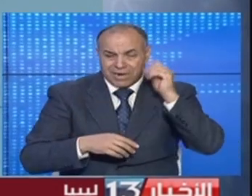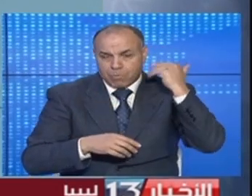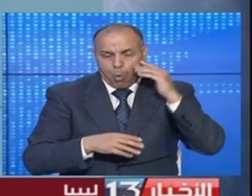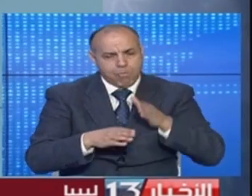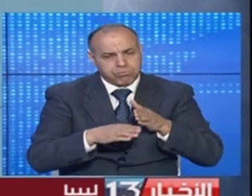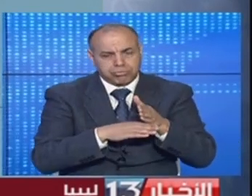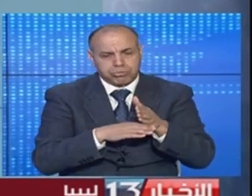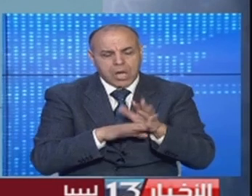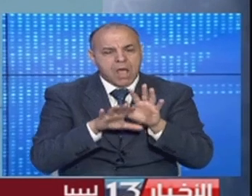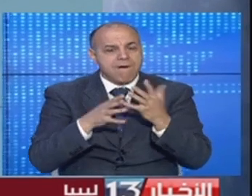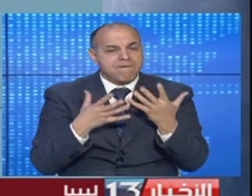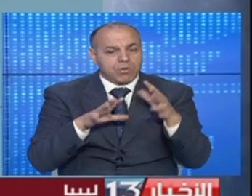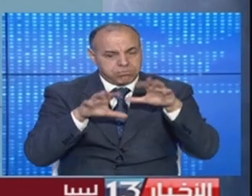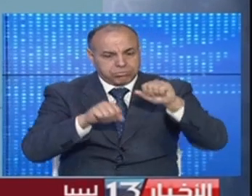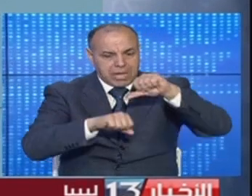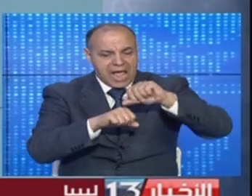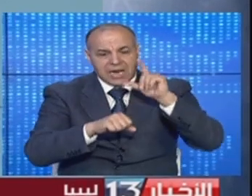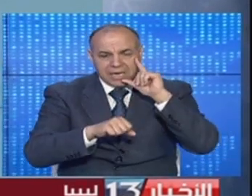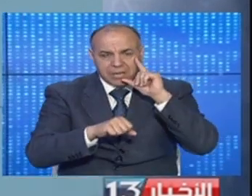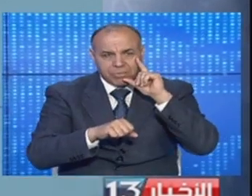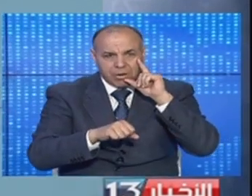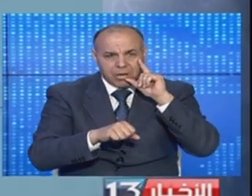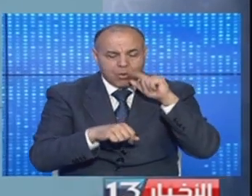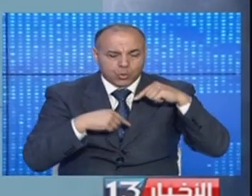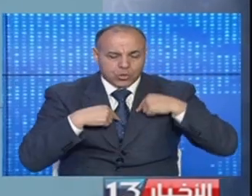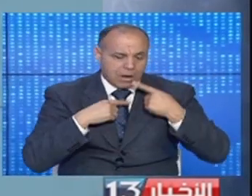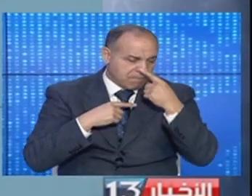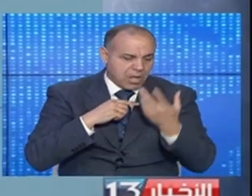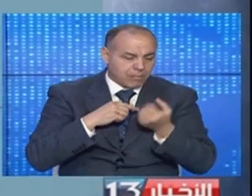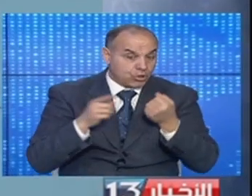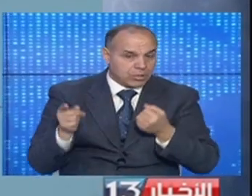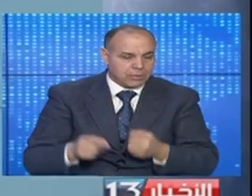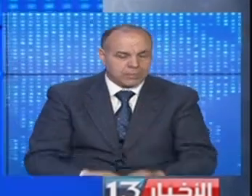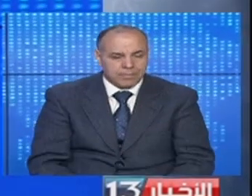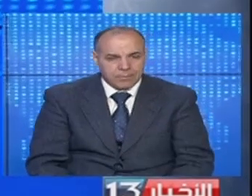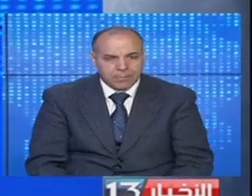للسيطره على طرابلس مقر حكومه المنطقه